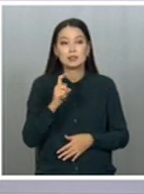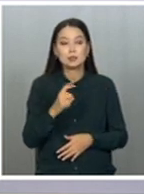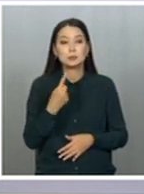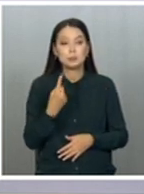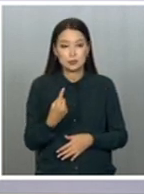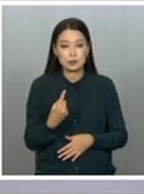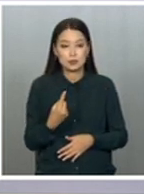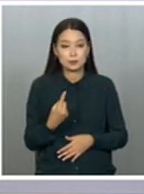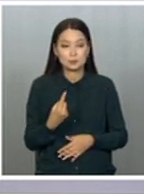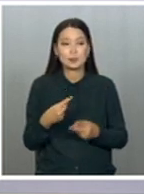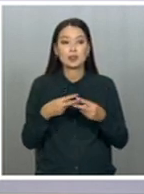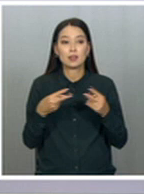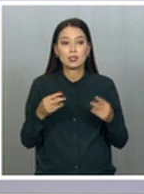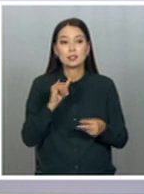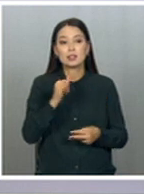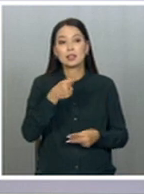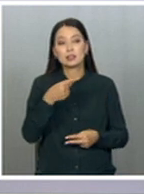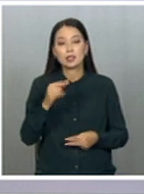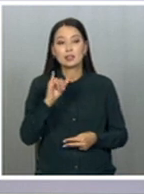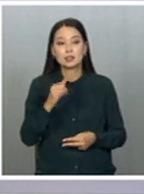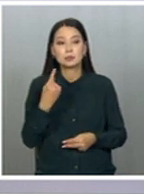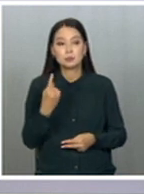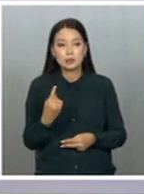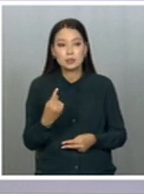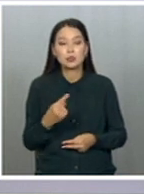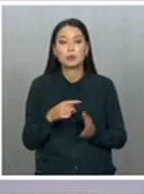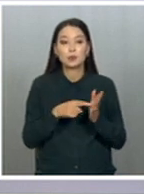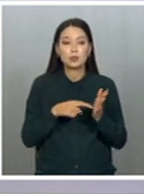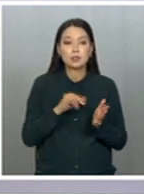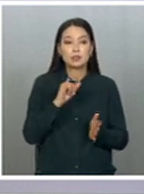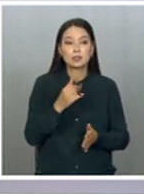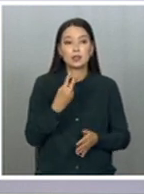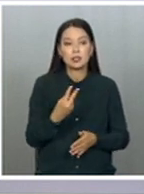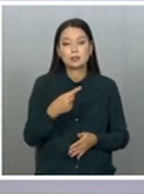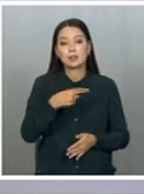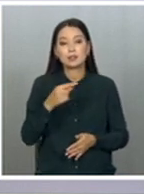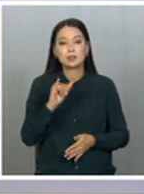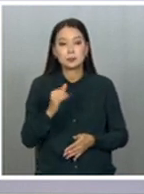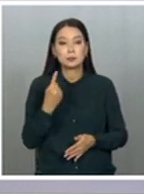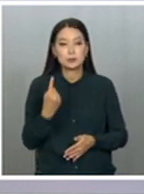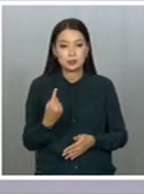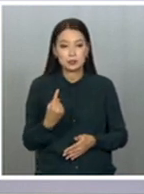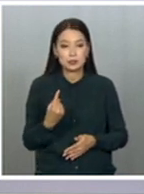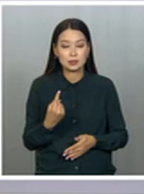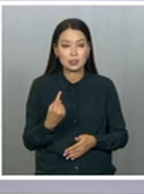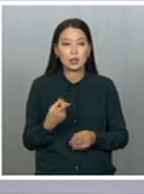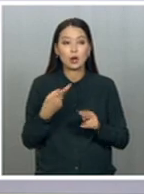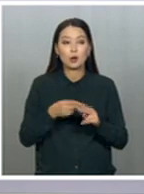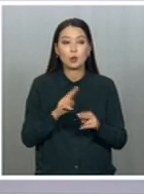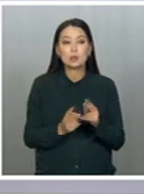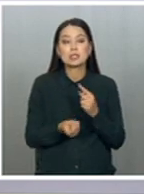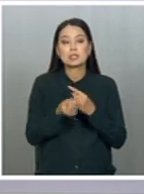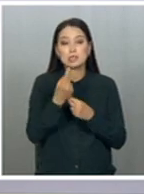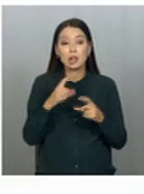X1. Тең Y азайтылған Y1 бөлінген Y2 азайтылған Y1. Осы шыққан